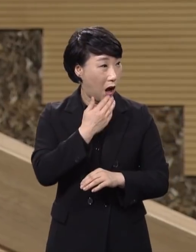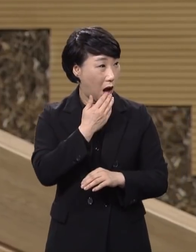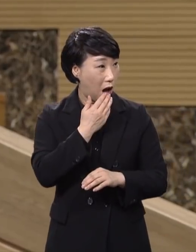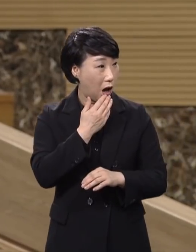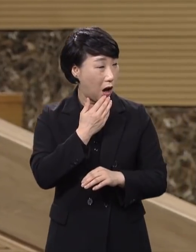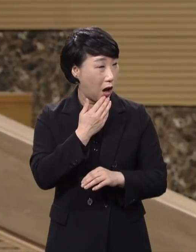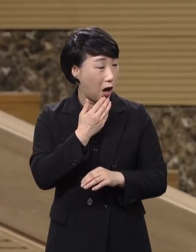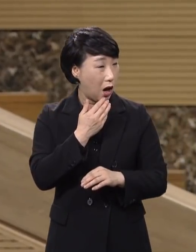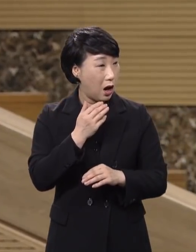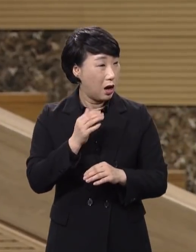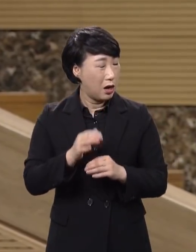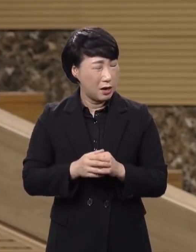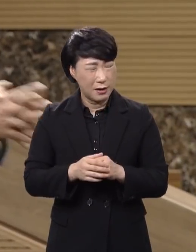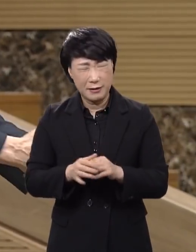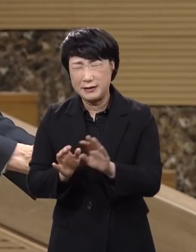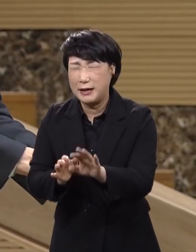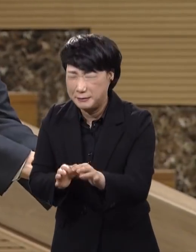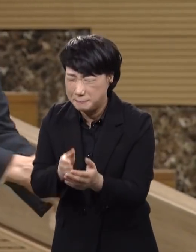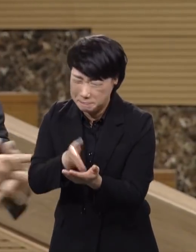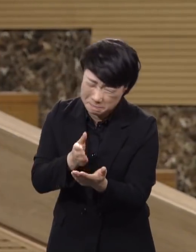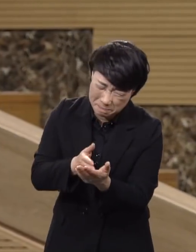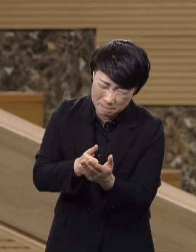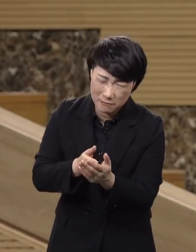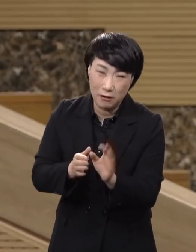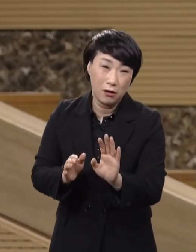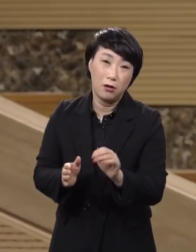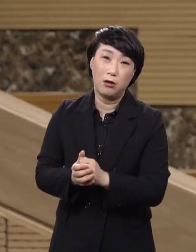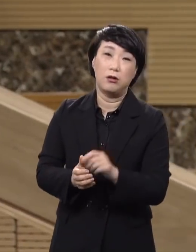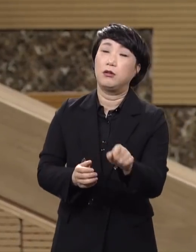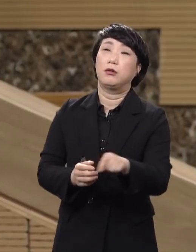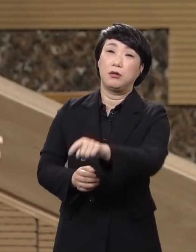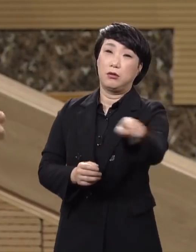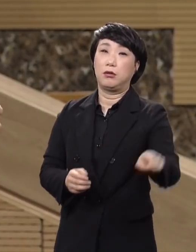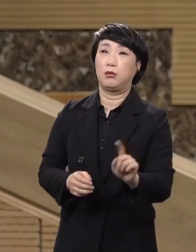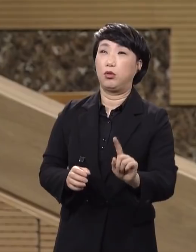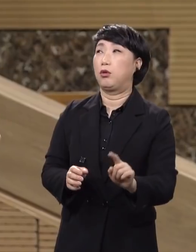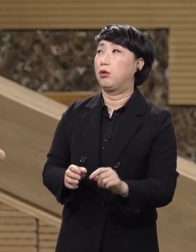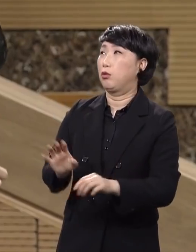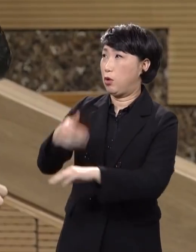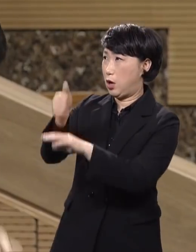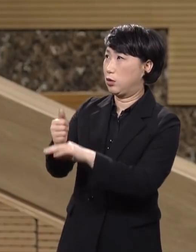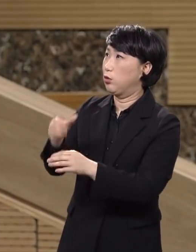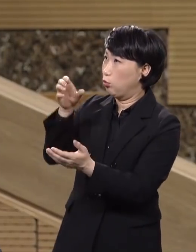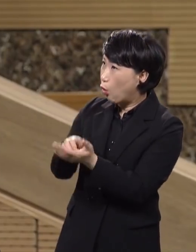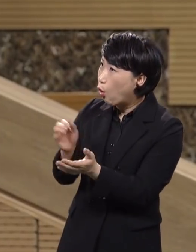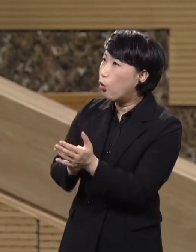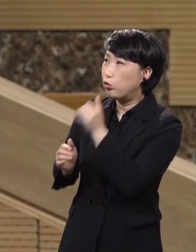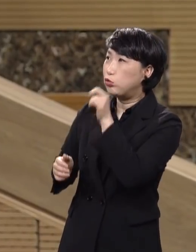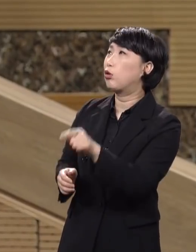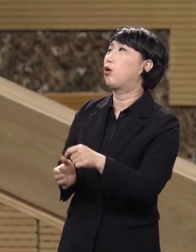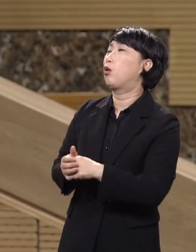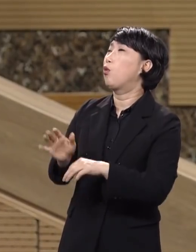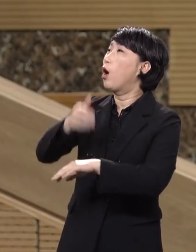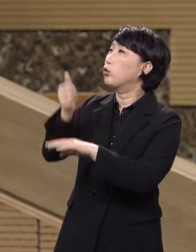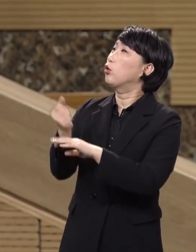왕이 이리 설득 저리 설득해도 이들이라는 말이 왕이 어인을 찍은 것은 왕도 거역하지